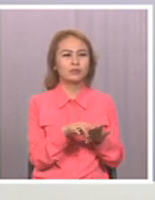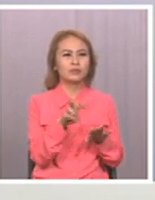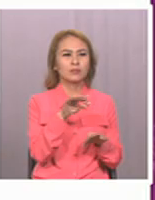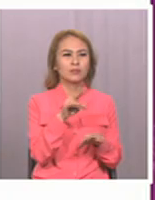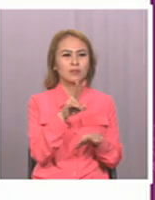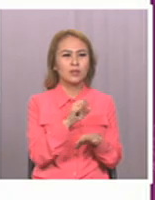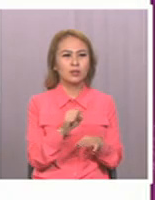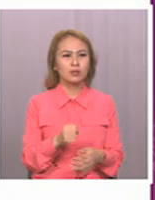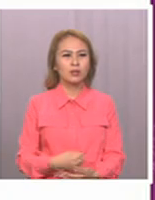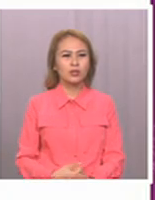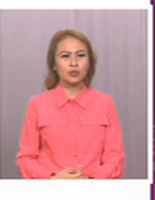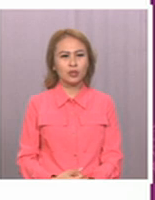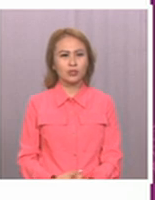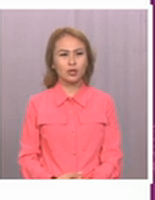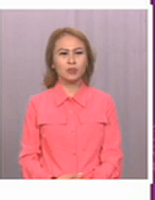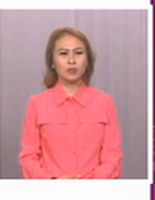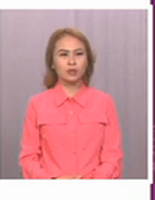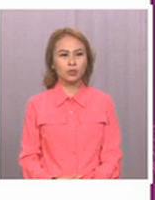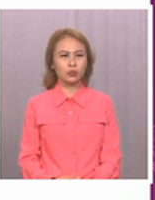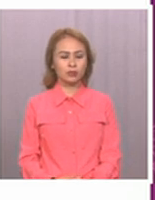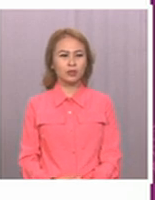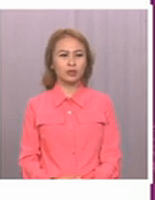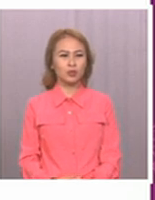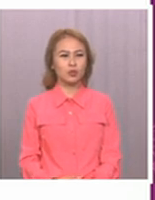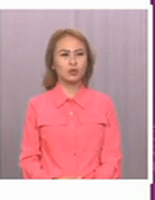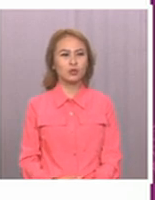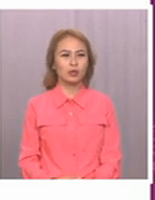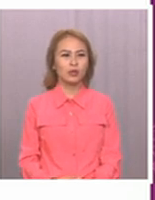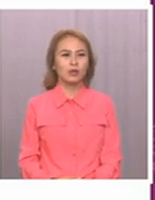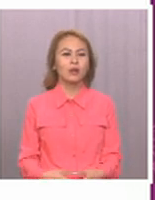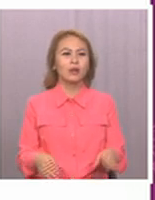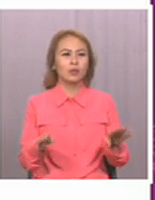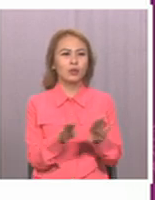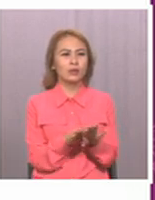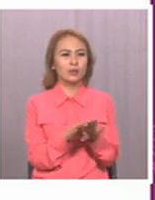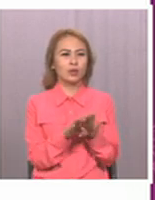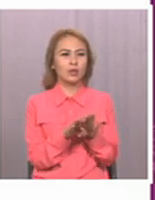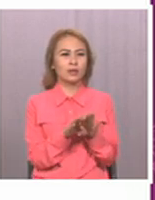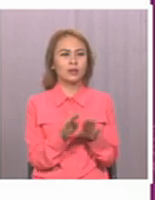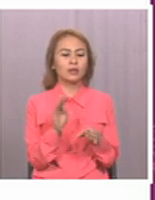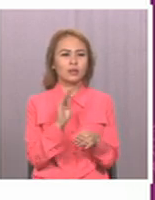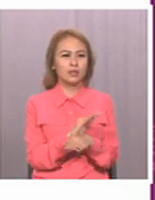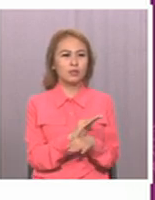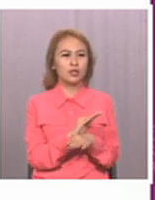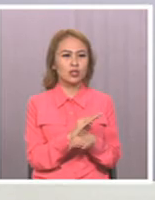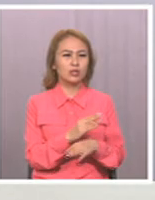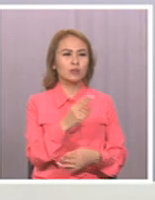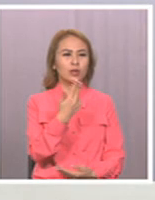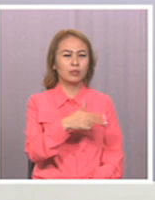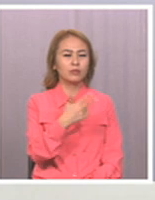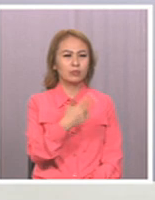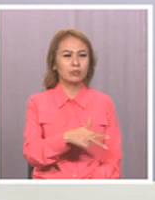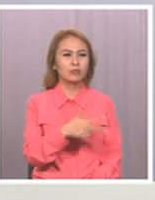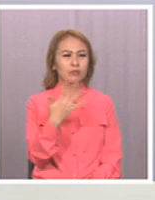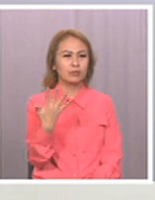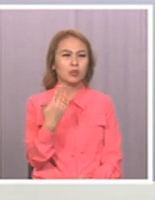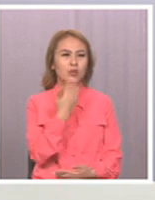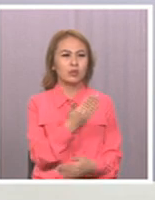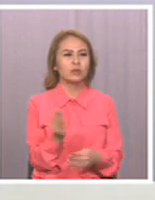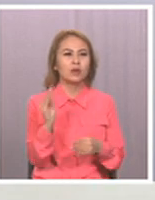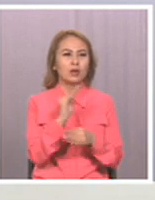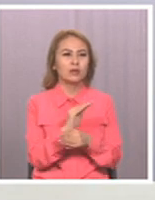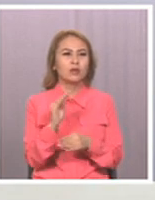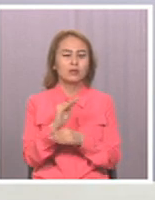қатардағы сандар жұп сан болып тұр, яғни 40, 35, 30, 25, 30, 35. Осы қатардың